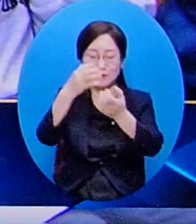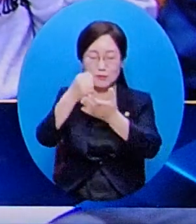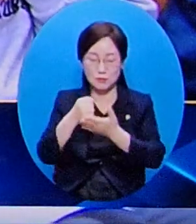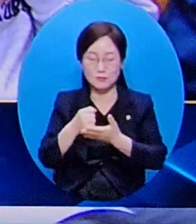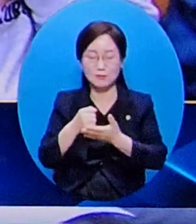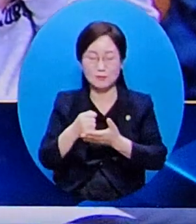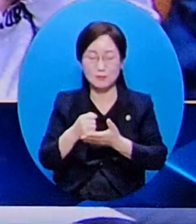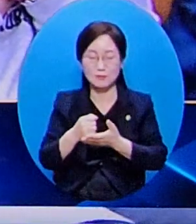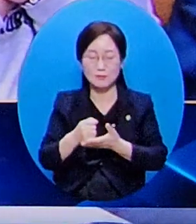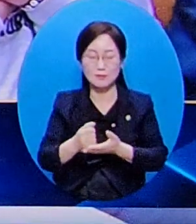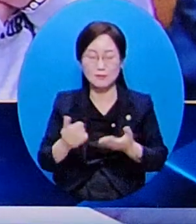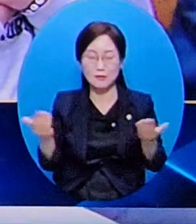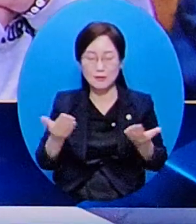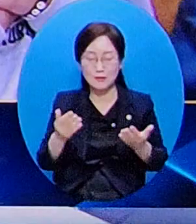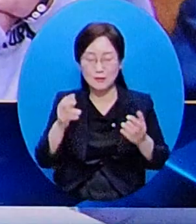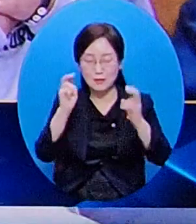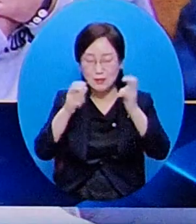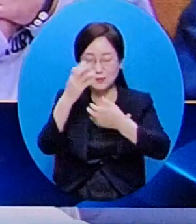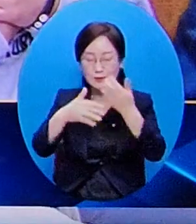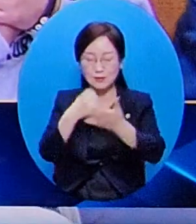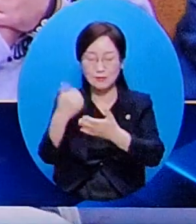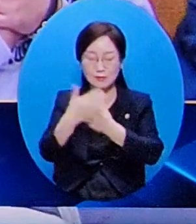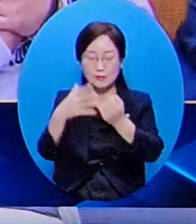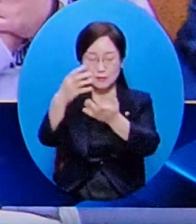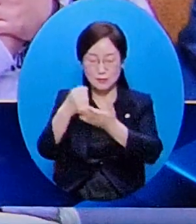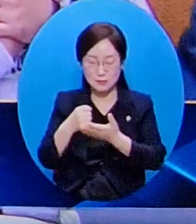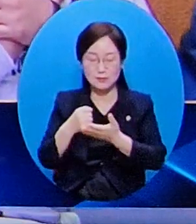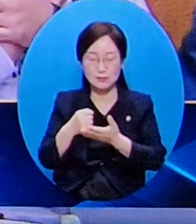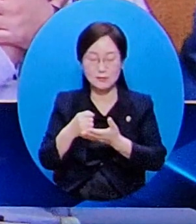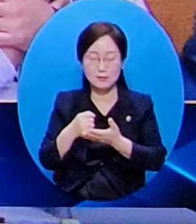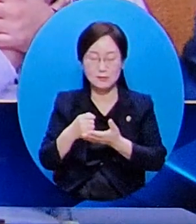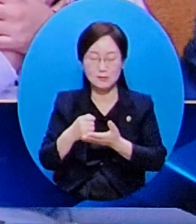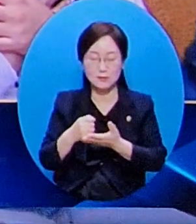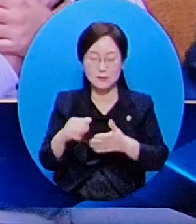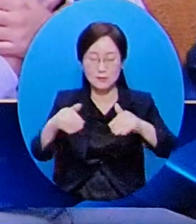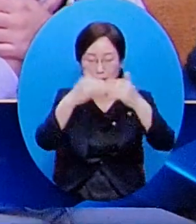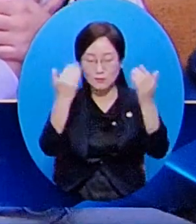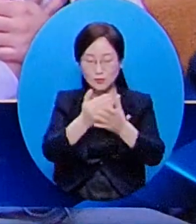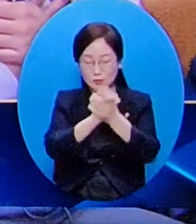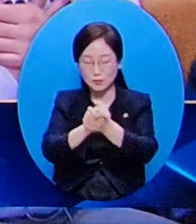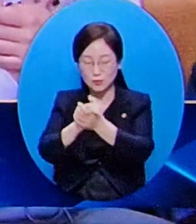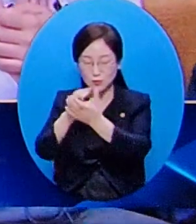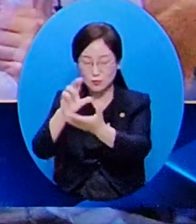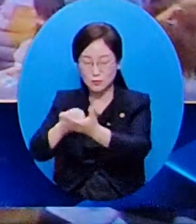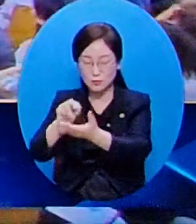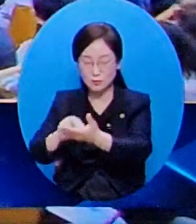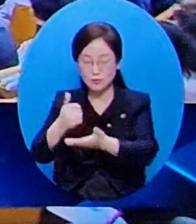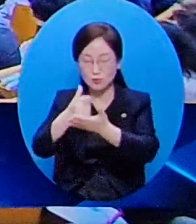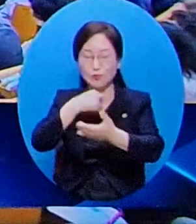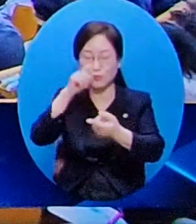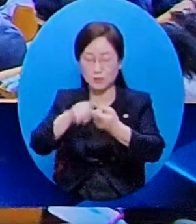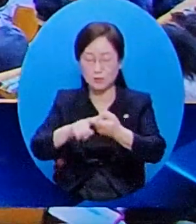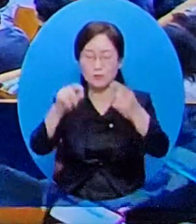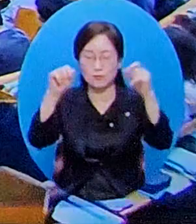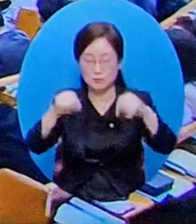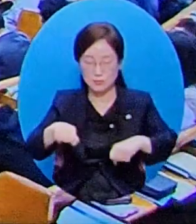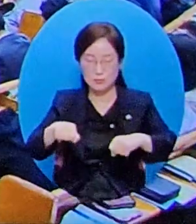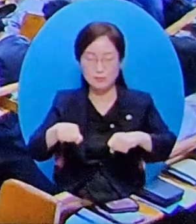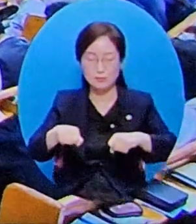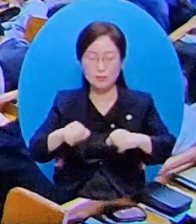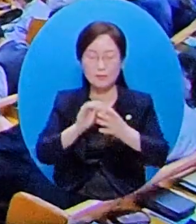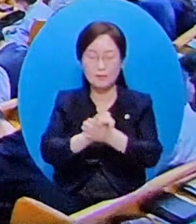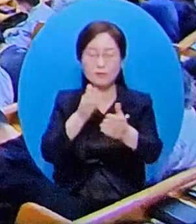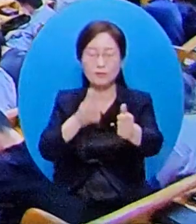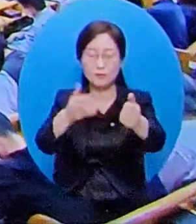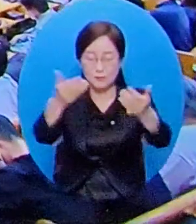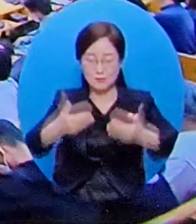임할지어다. 직장과 사업에 하나님의 은혜가 임할지어다. 모든 기도의 제목이 주의 뜻과 내 응답될지어다. 기도하고